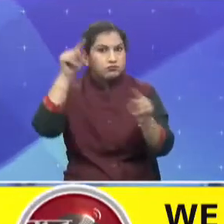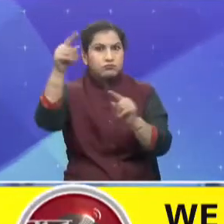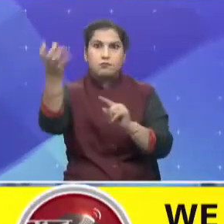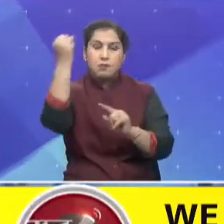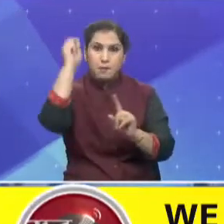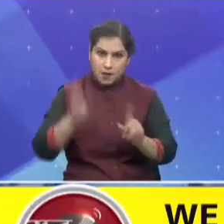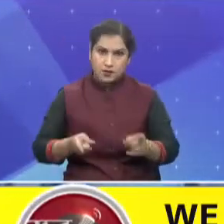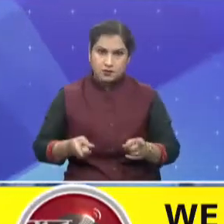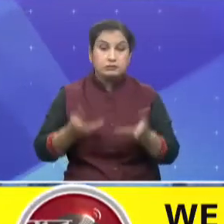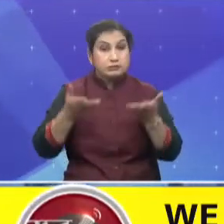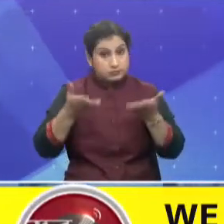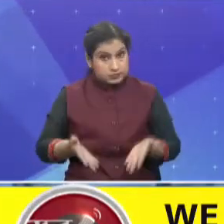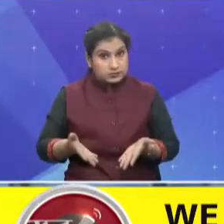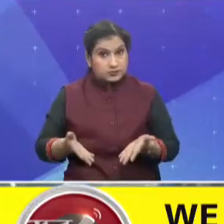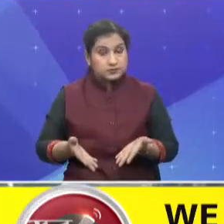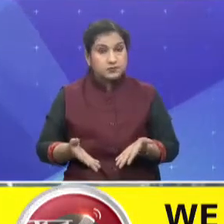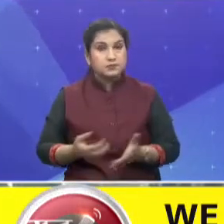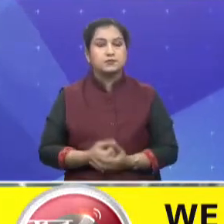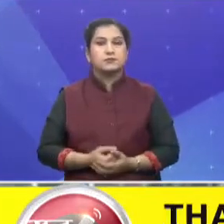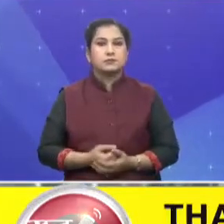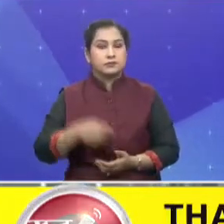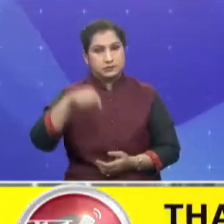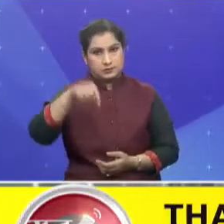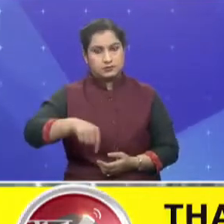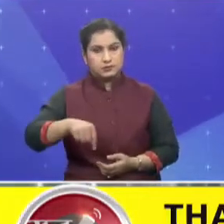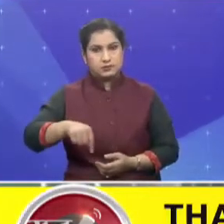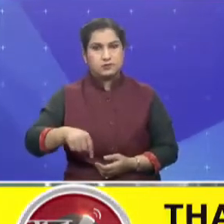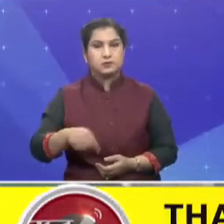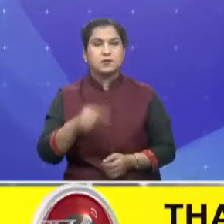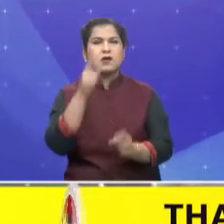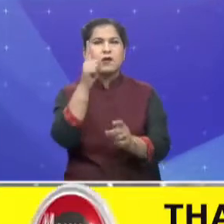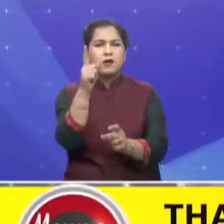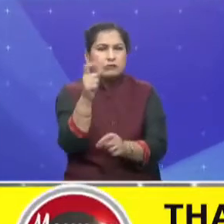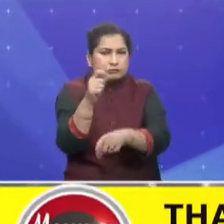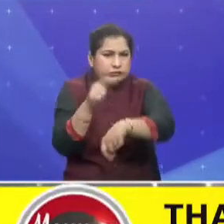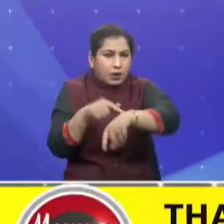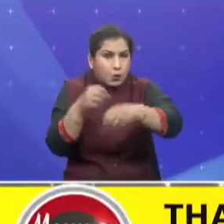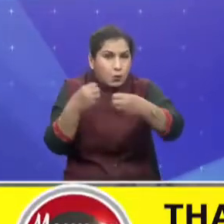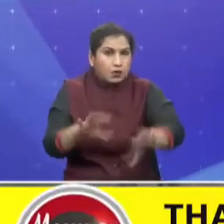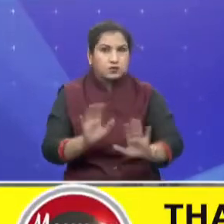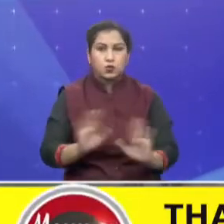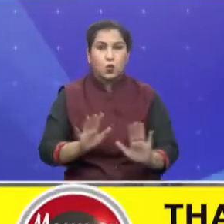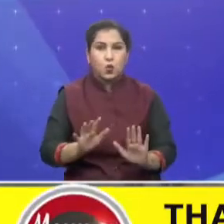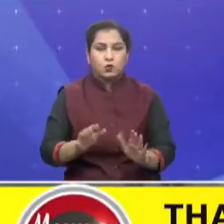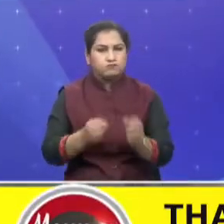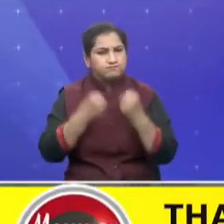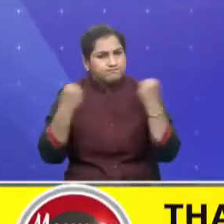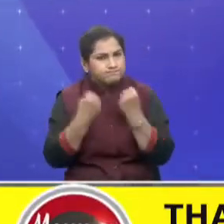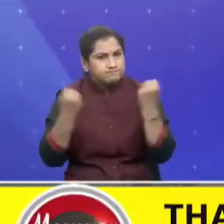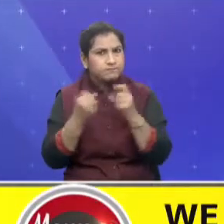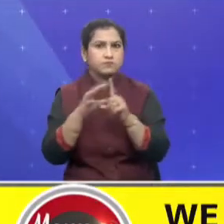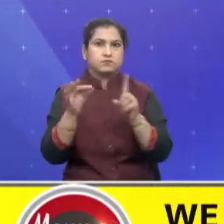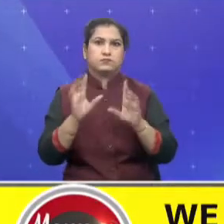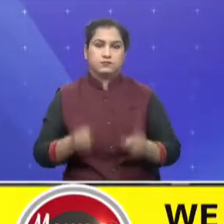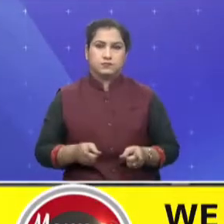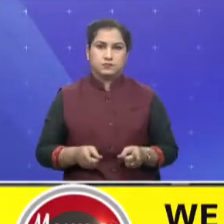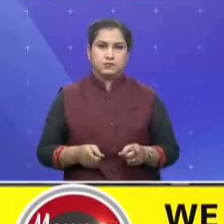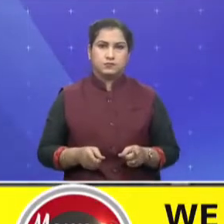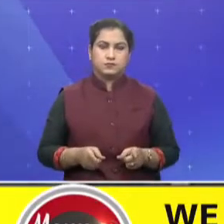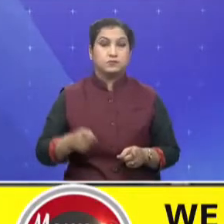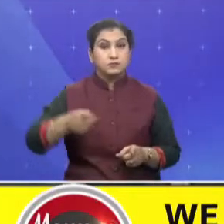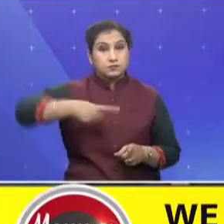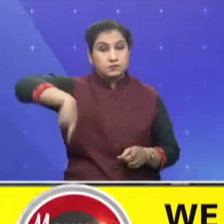हैं। इसलिए हमें एक क्षण गंवाए बिना लगना होगा।